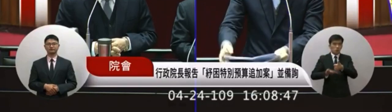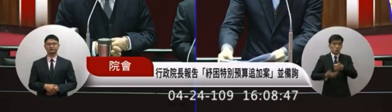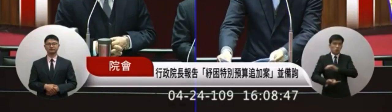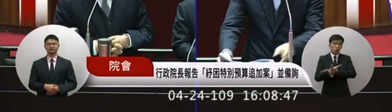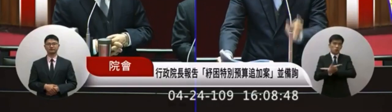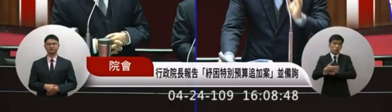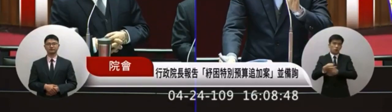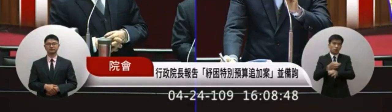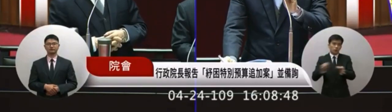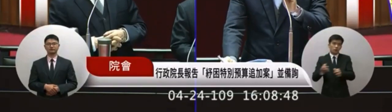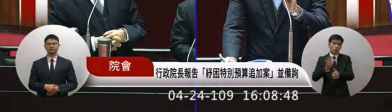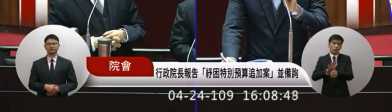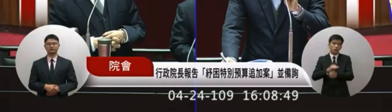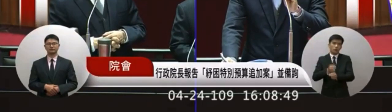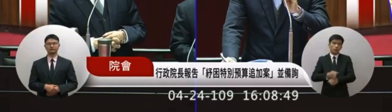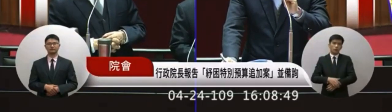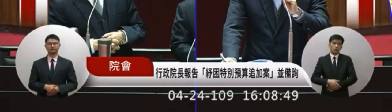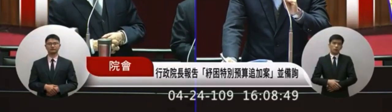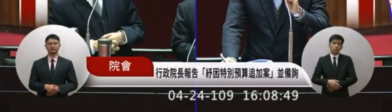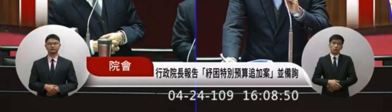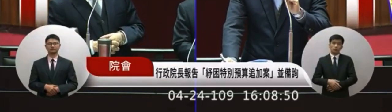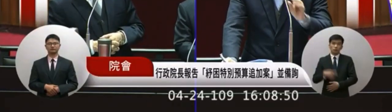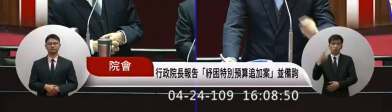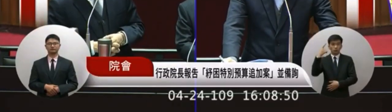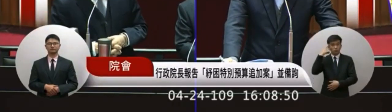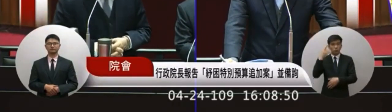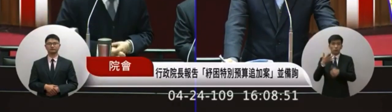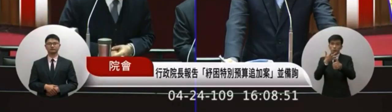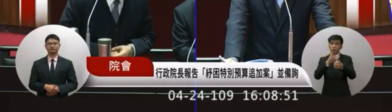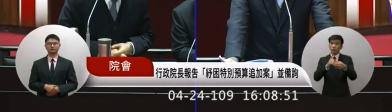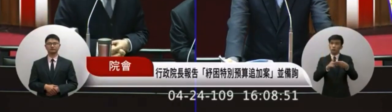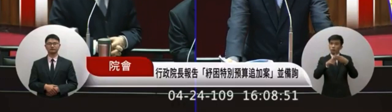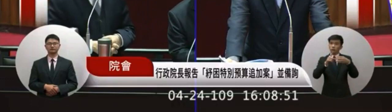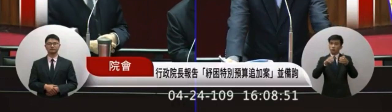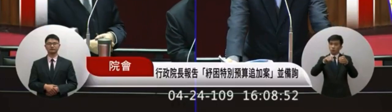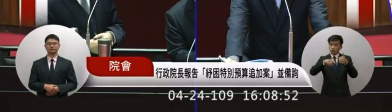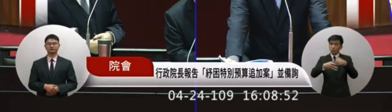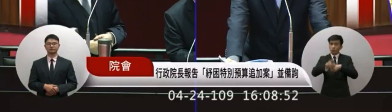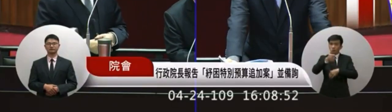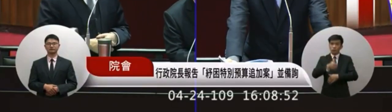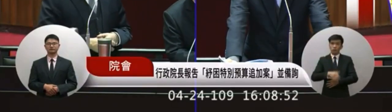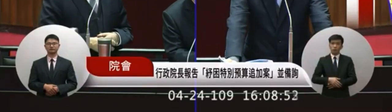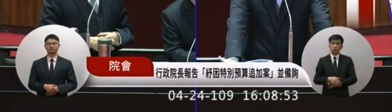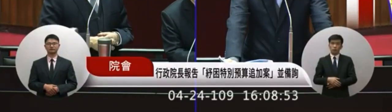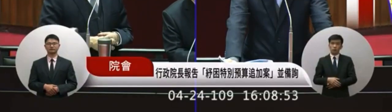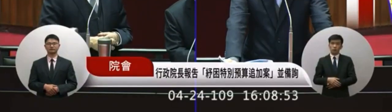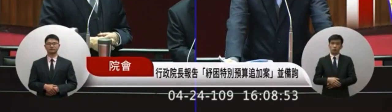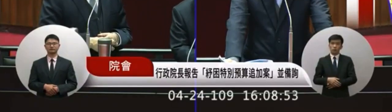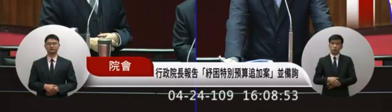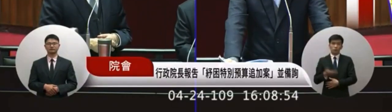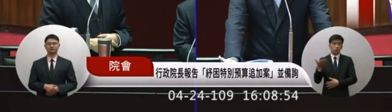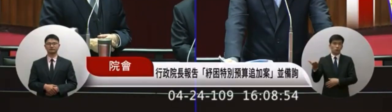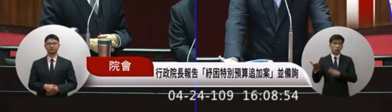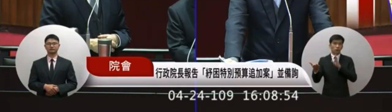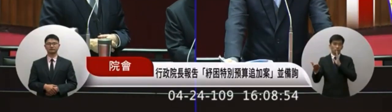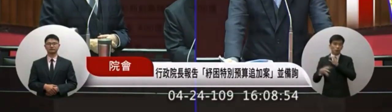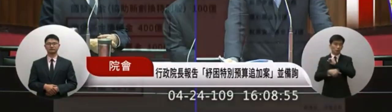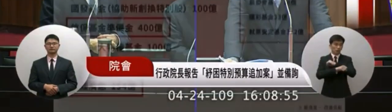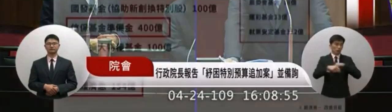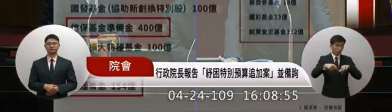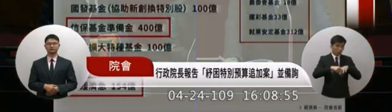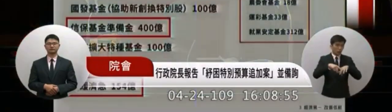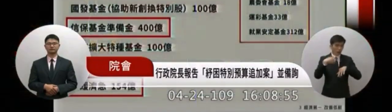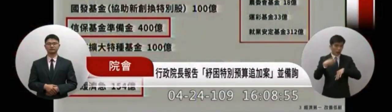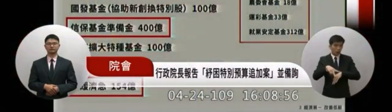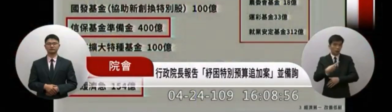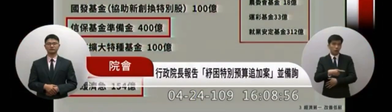往下看，我要请教主计长。 是的， 这个是基金还有以往计及的，总